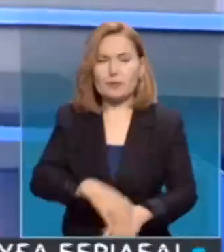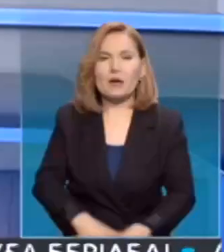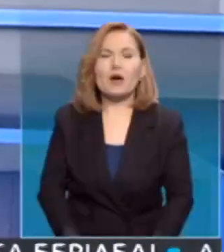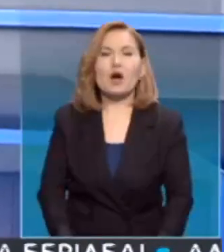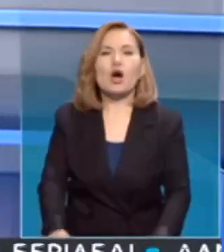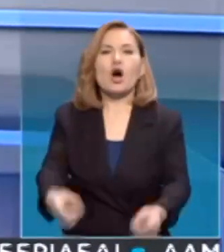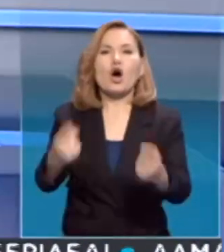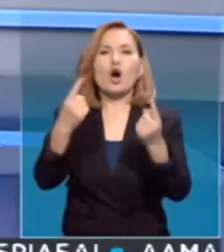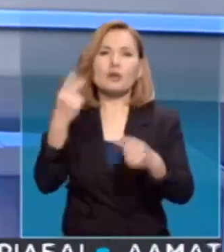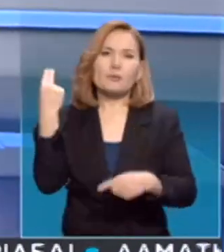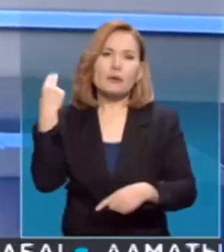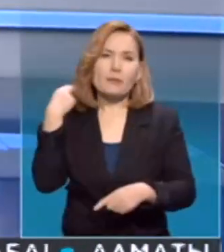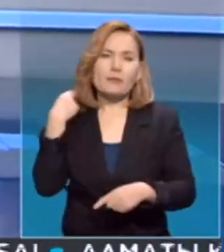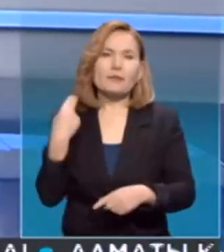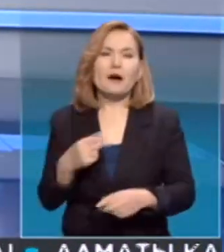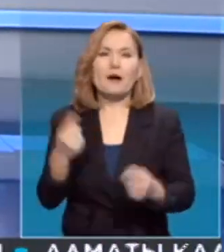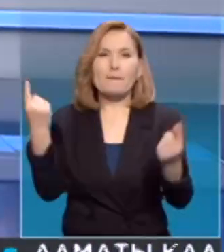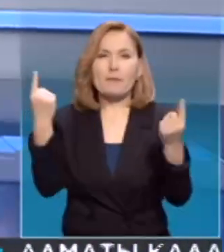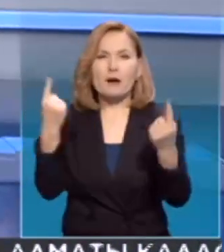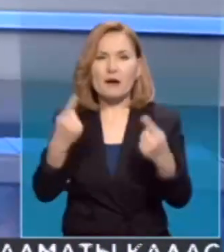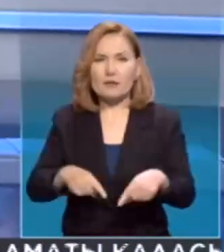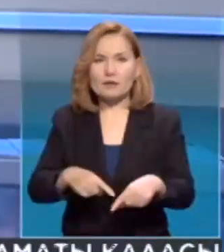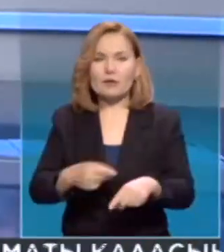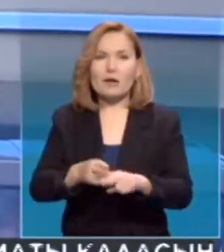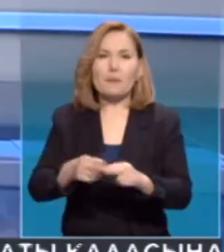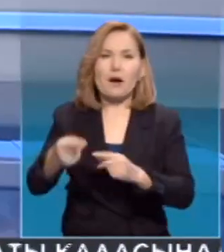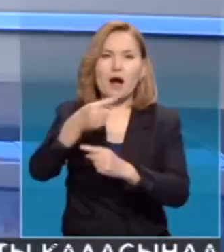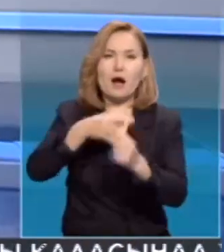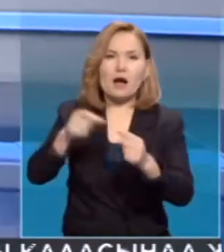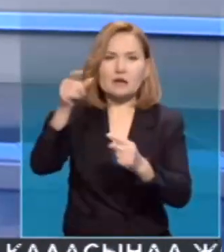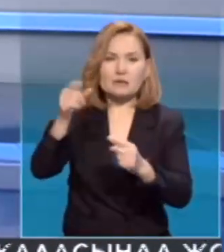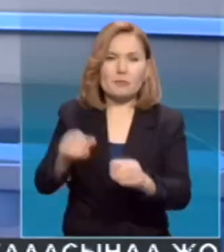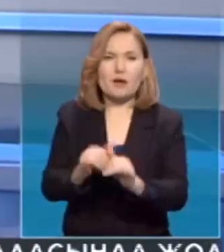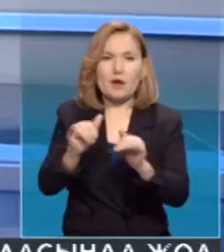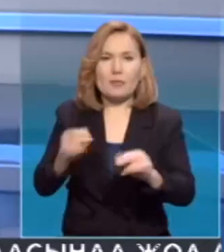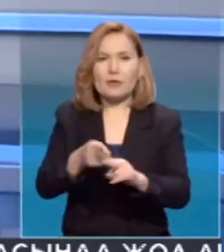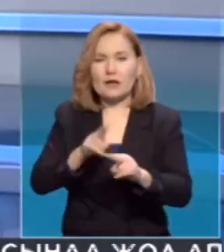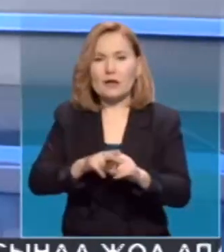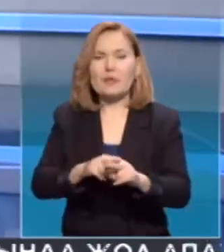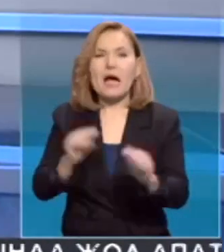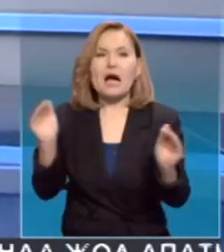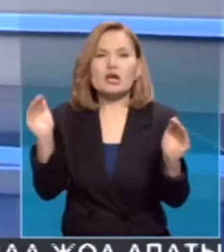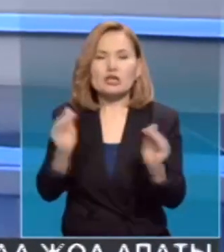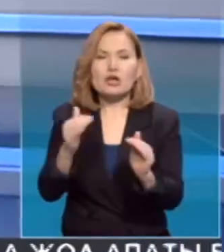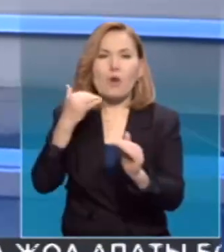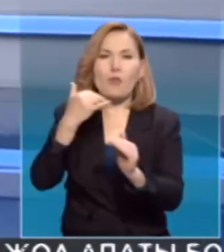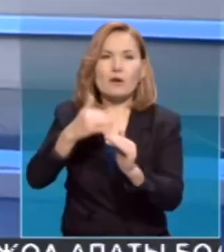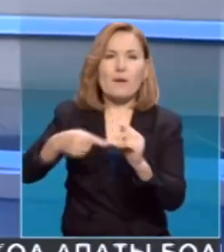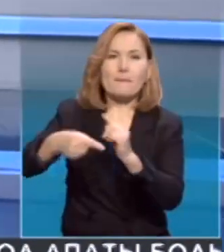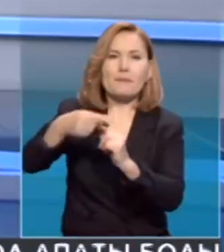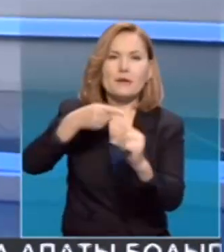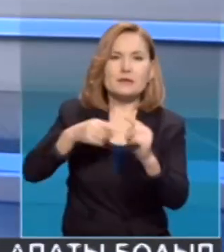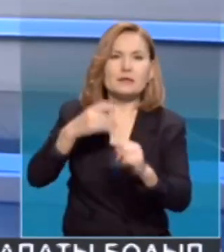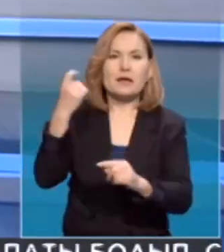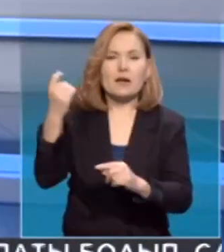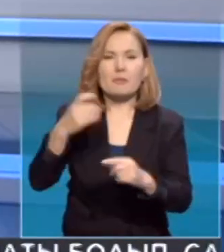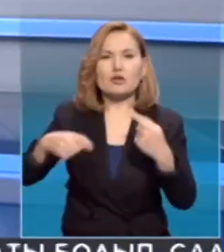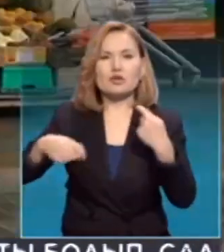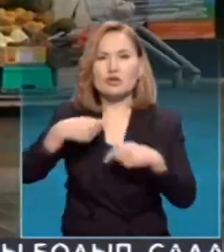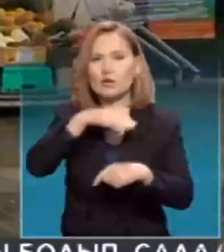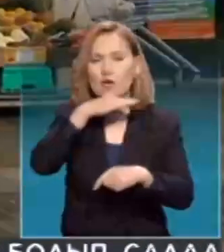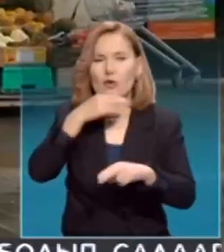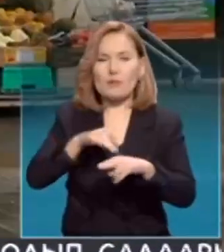Жаһаннан бірер хабар. Ұлыбританияда банкроттық алдында тұрған кәсіпкерлер қатар артты. Өйткені кіші және шағын бизнес иелерінің шығыны көп.